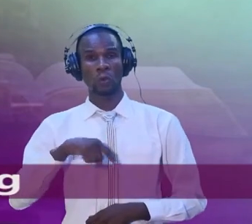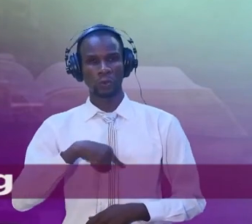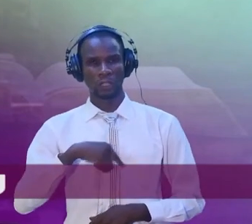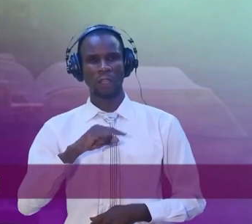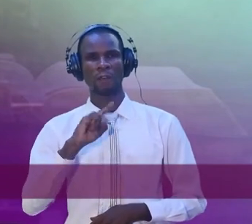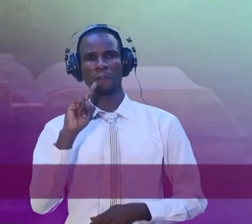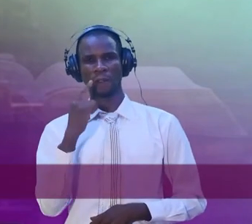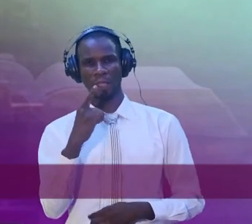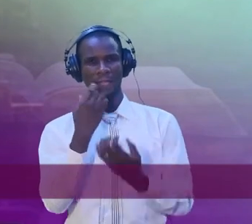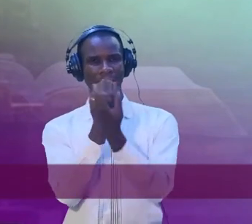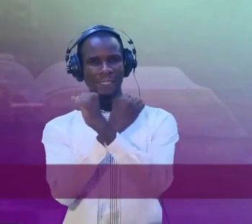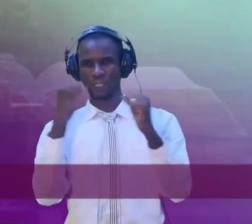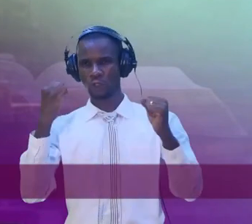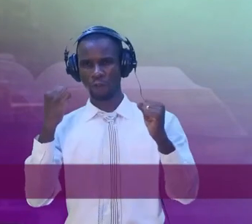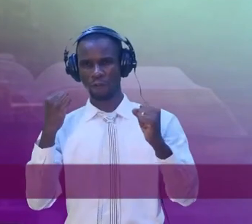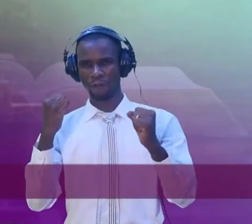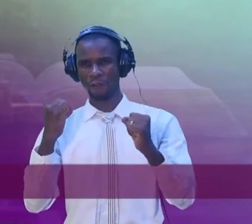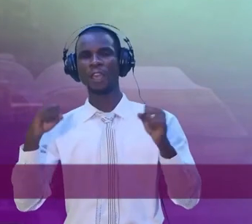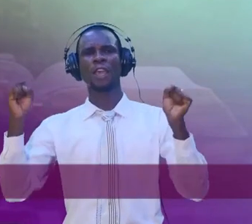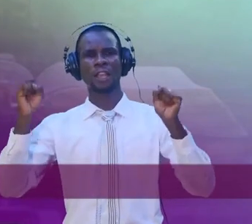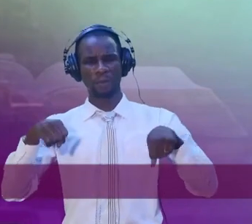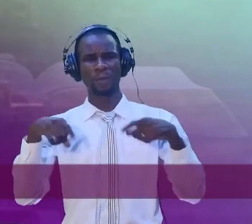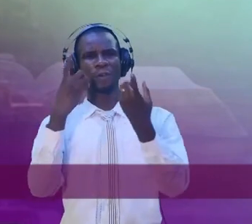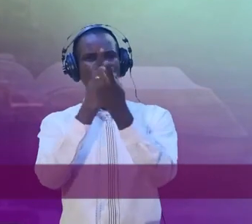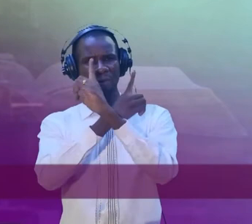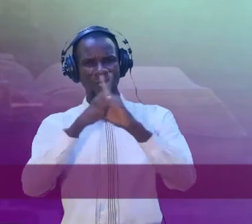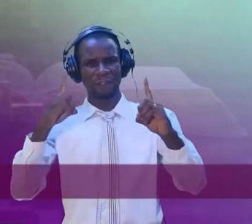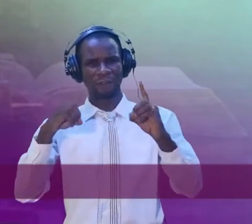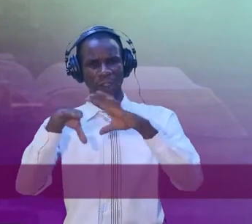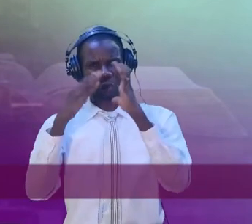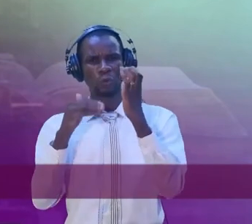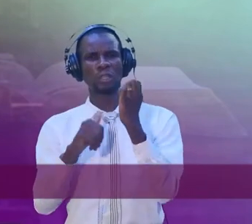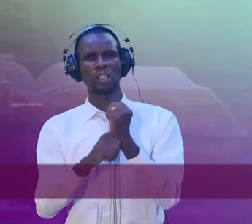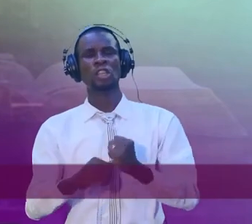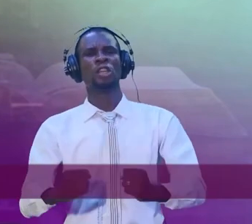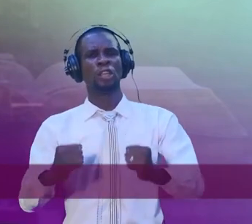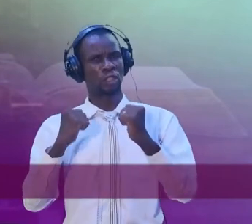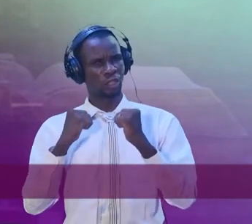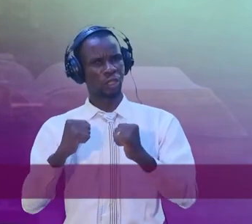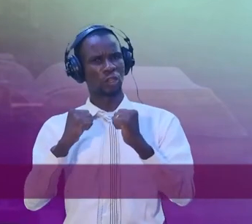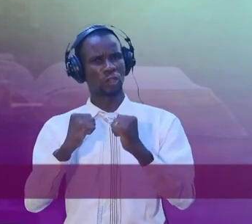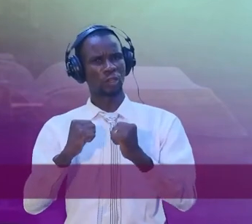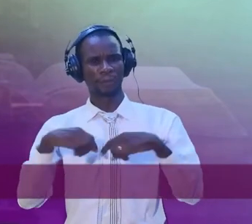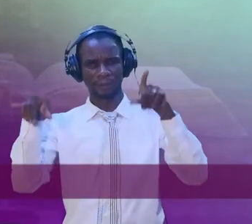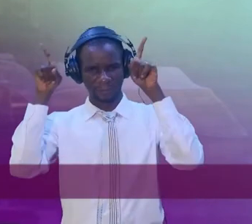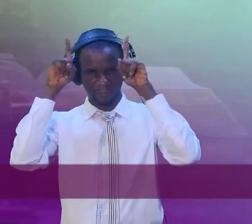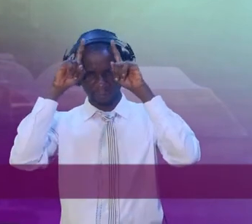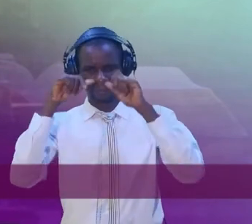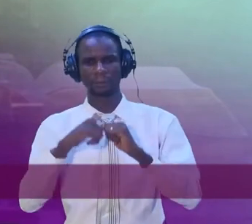tunayo kinga na ulinzi. Tunaye mkombozi ambaye ana nguvu